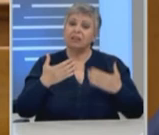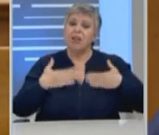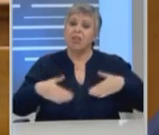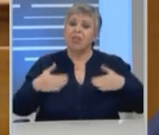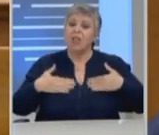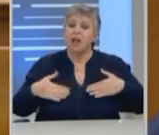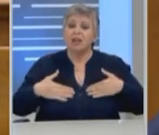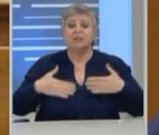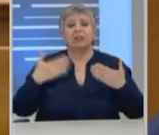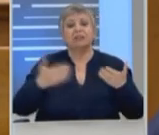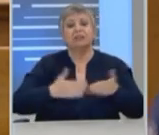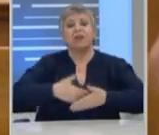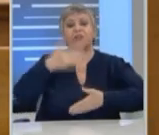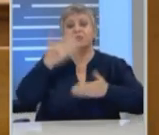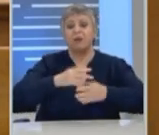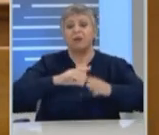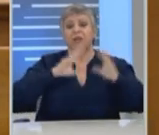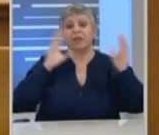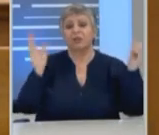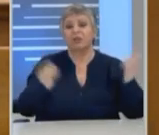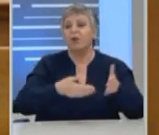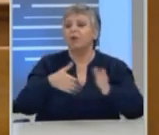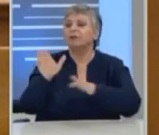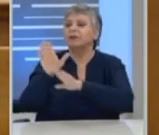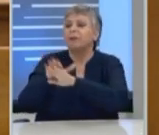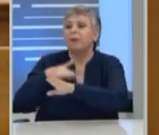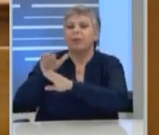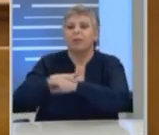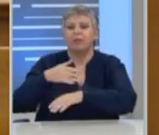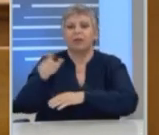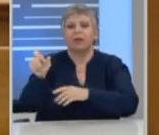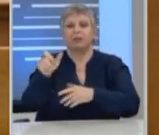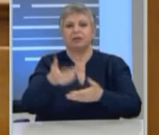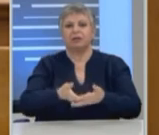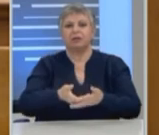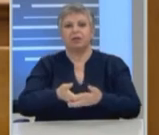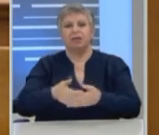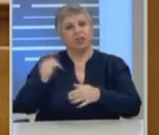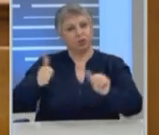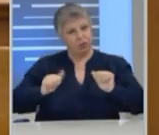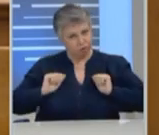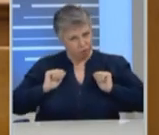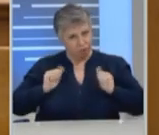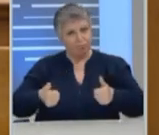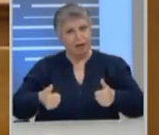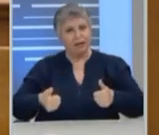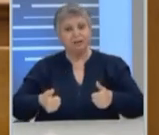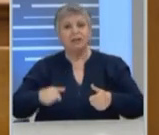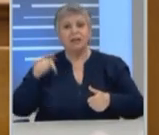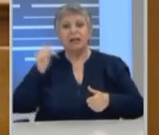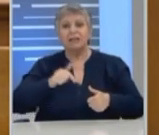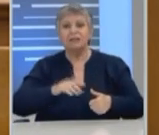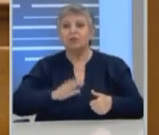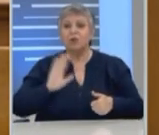με τα πρωτοσέλιδά τους. Και έχετε και το θράσος να μιλάτε για μας, που τώρα που πάει να σπάσει, όποτε πάει να σπάσει ένα κλειστό